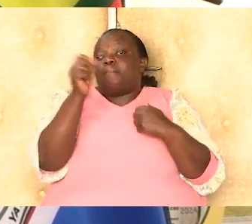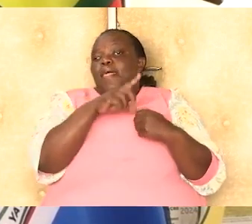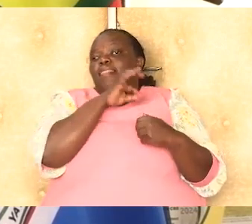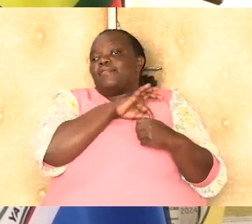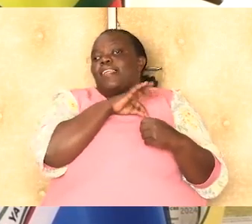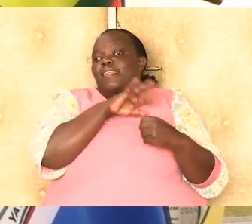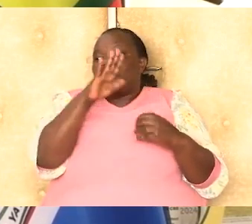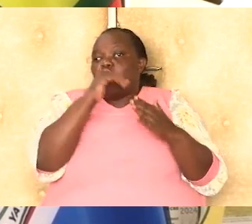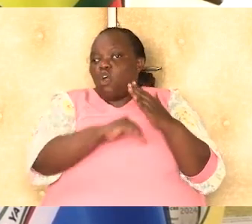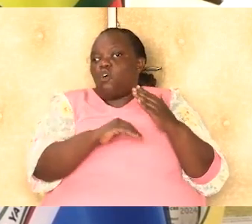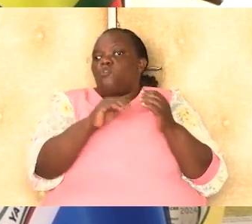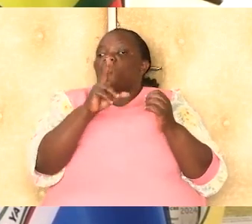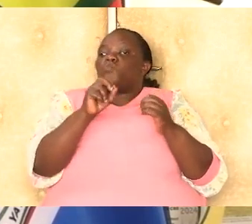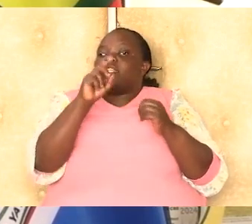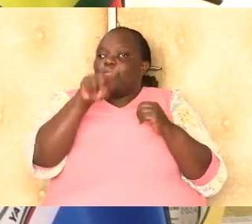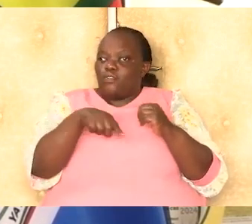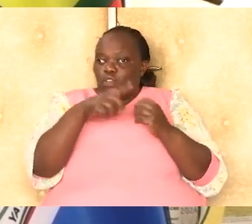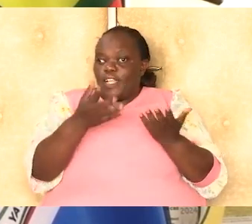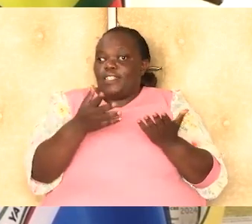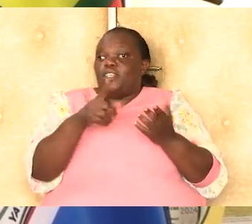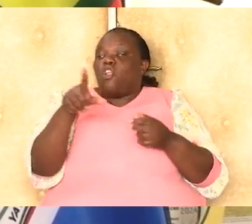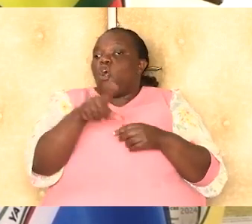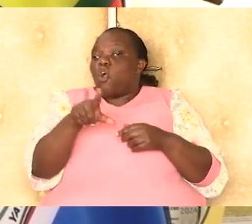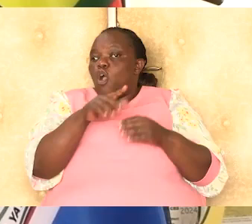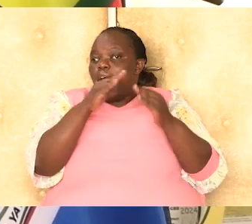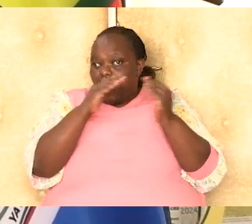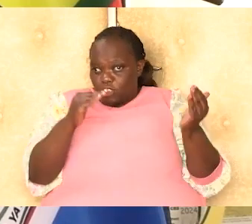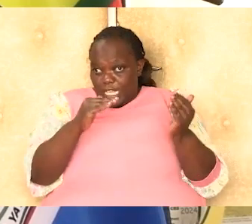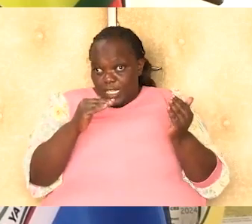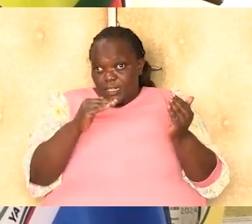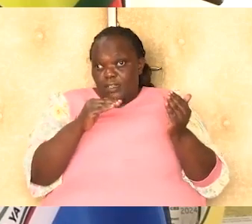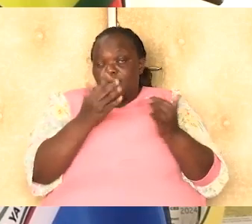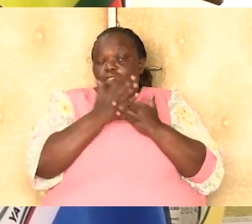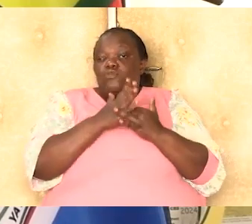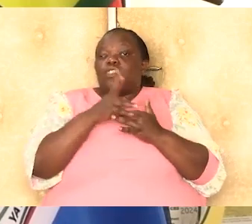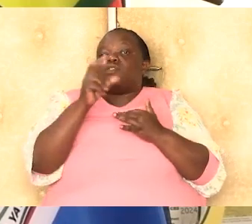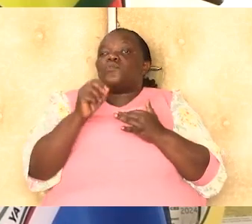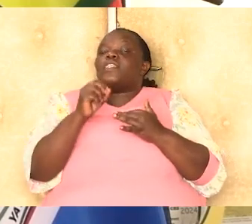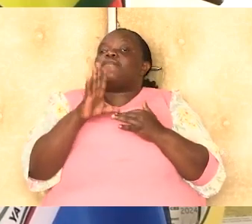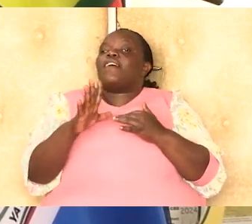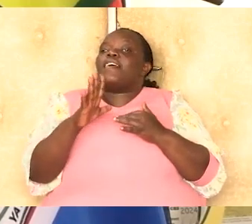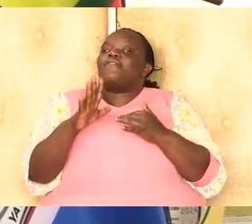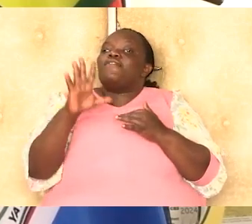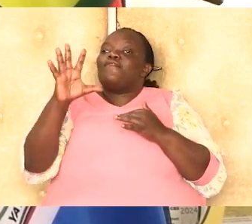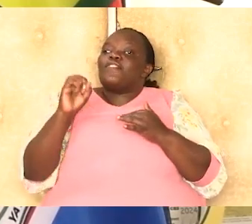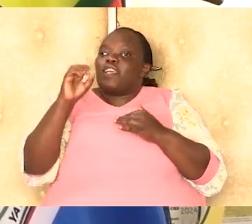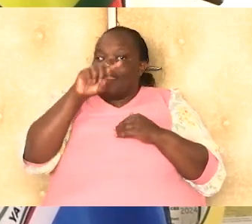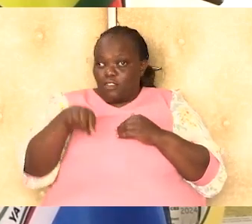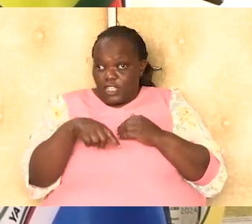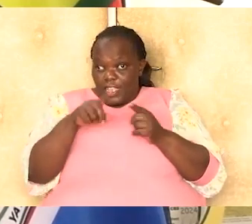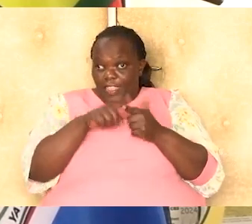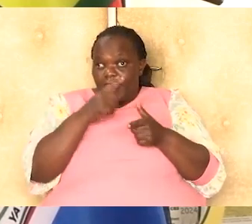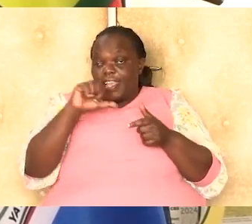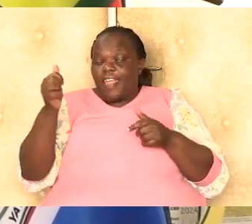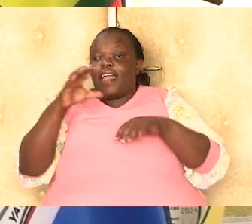kuna hile naito low cost housing ambayo pia inashukulikia wale ambayo kati ya shilingi alfu nishirini na shilingi alfu hamsini na wale